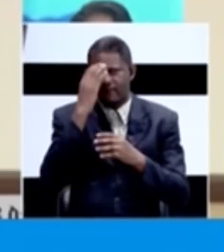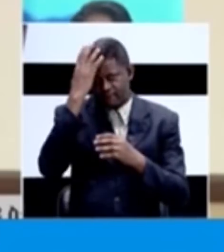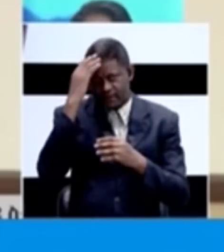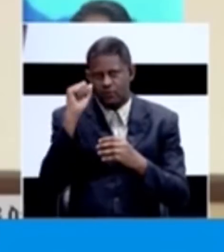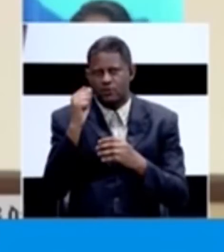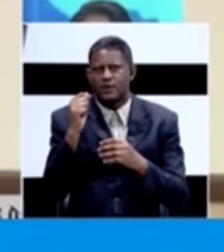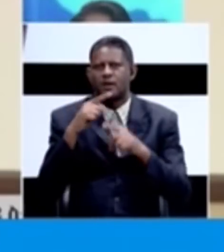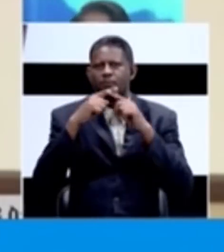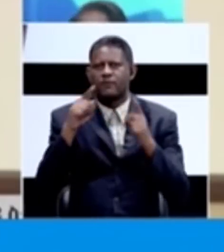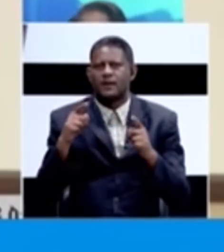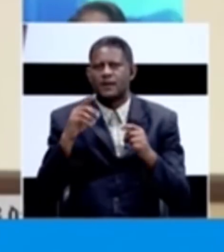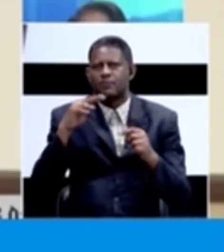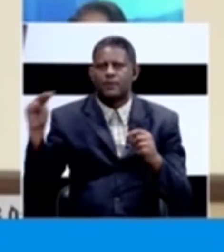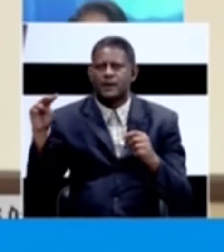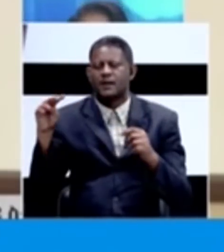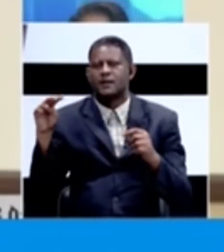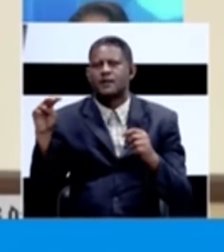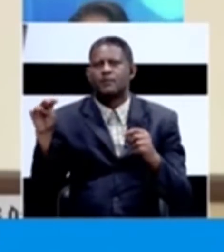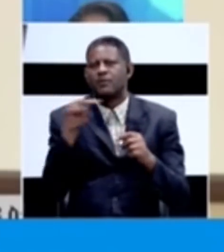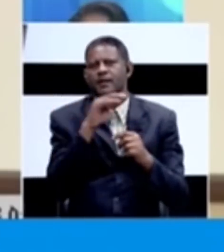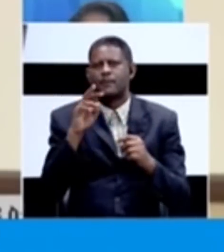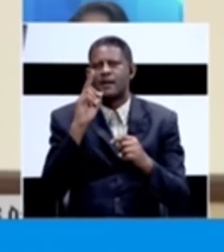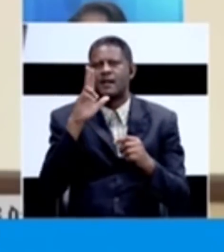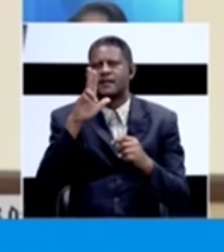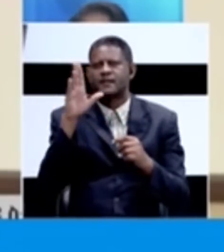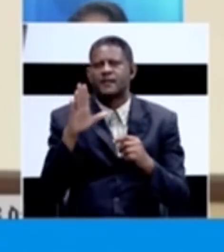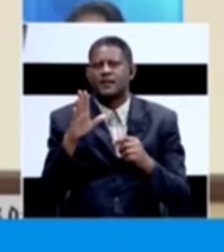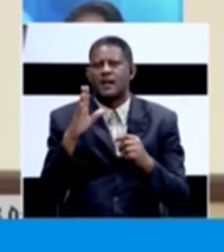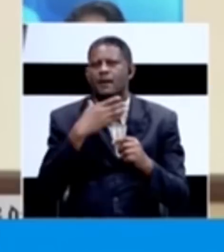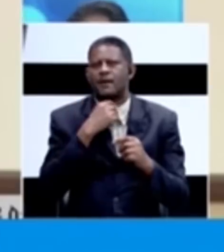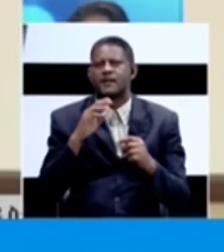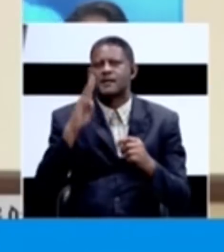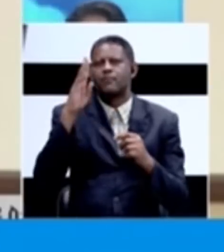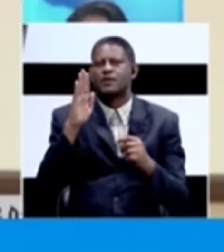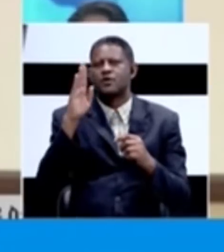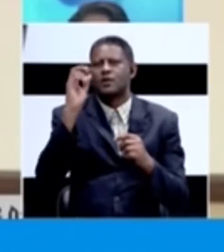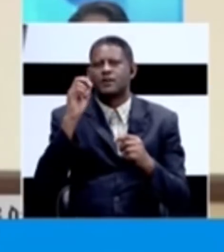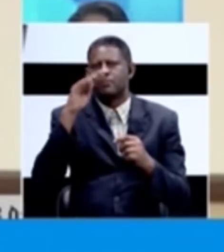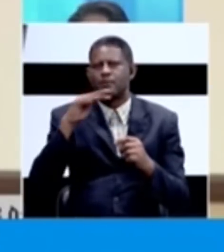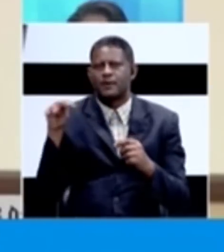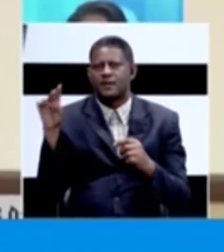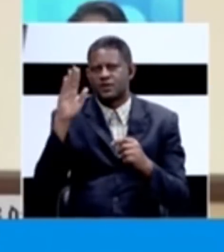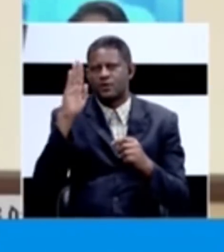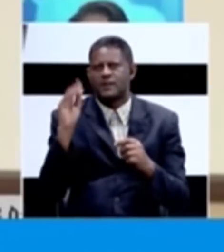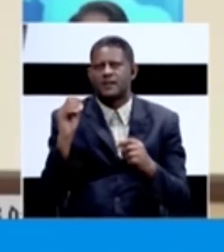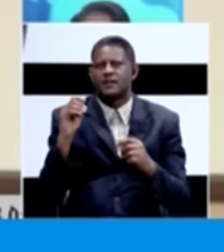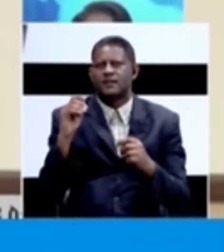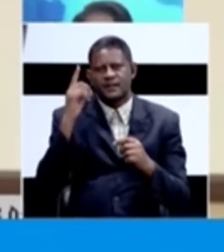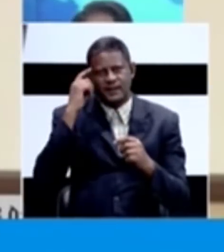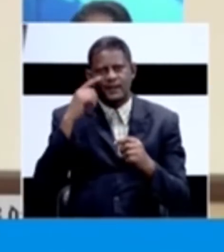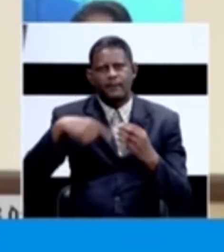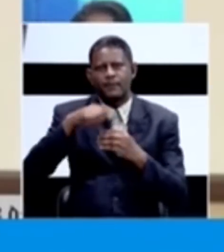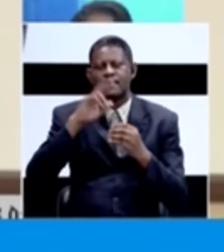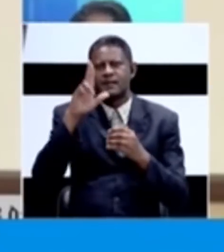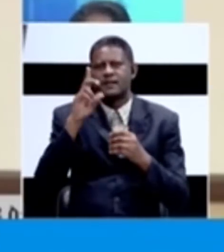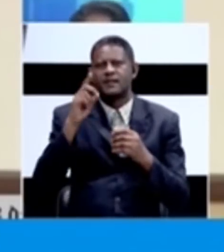ዓፋር፣ ኦሮምያ ብፍላይ ምብራቕን ምዕራብ ሃረርጌን፣ ኣብ ኣምሓራ ሰሜን ሸዋን ምብራቕ ሸዋን፣ ኣብ ትግራይ ከባቢ ራያ ኢሉ